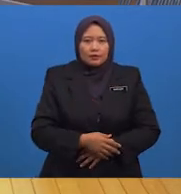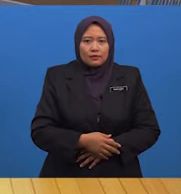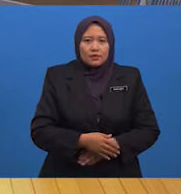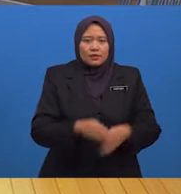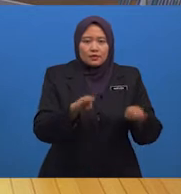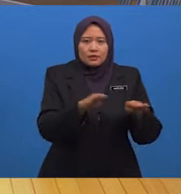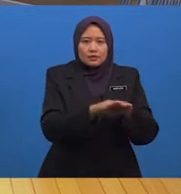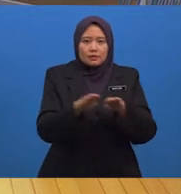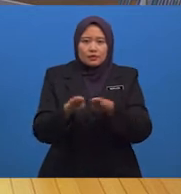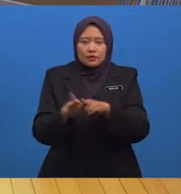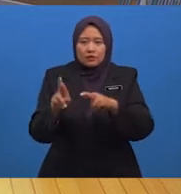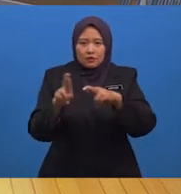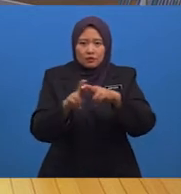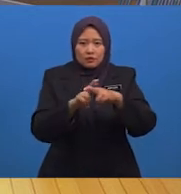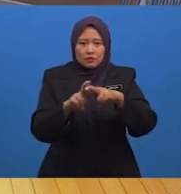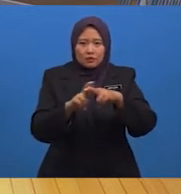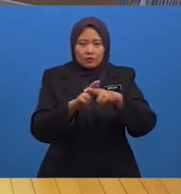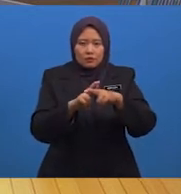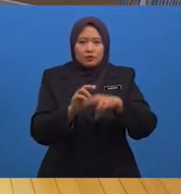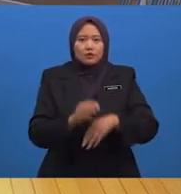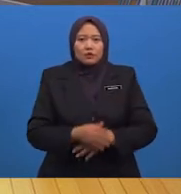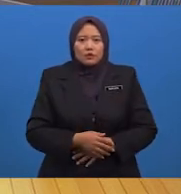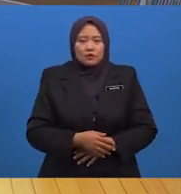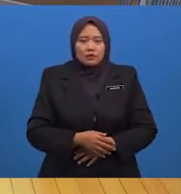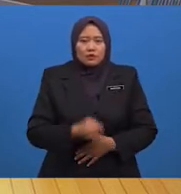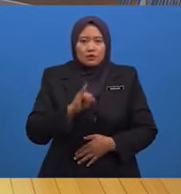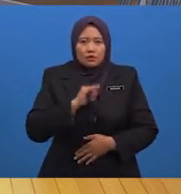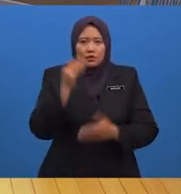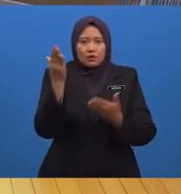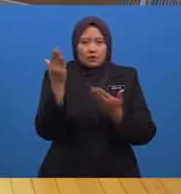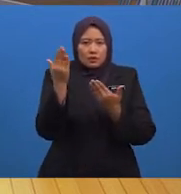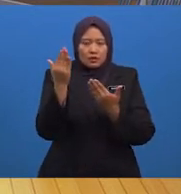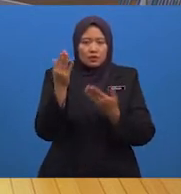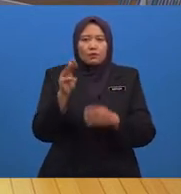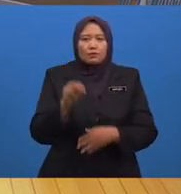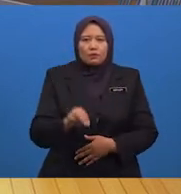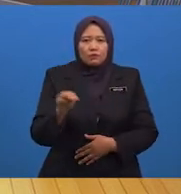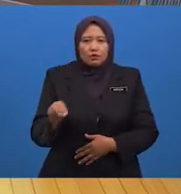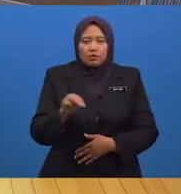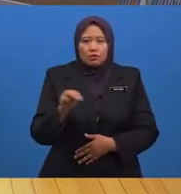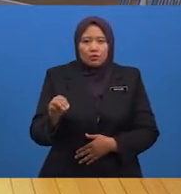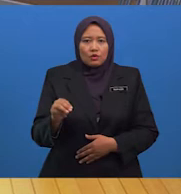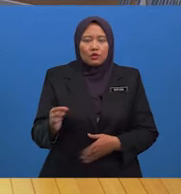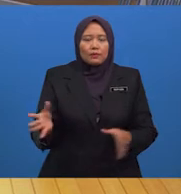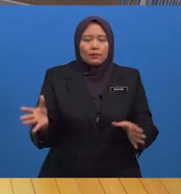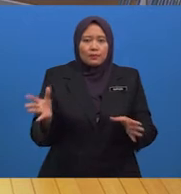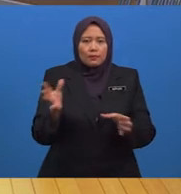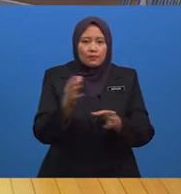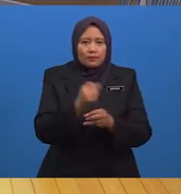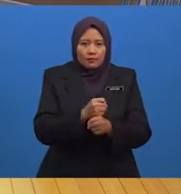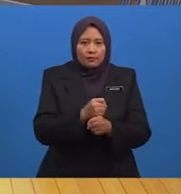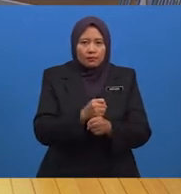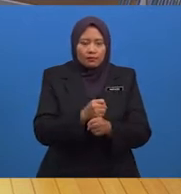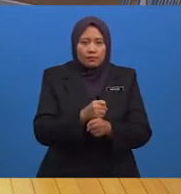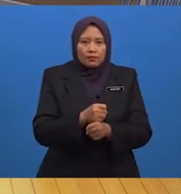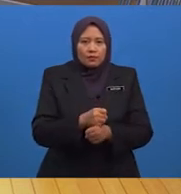Sebagai rumusan bagi pembelajaran pada hari ini, cikgu berharap agar murid-murid dapat